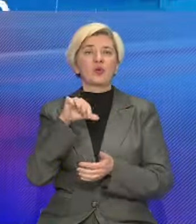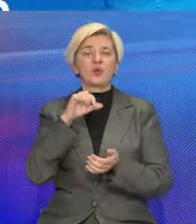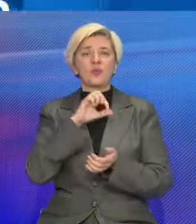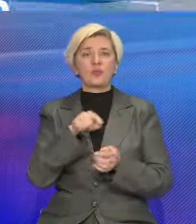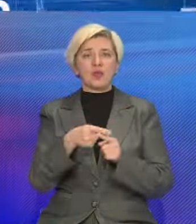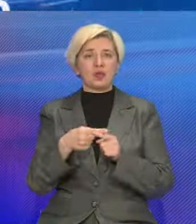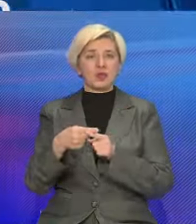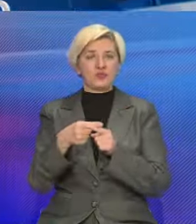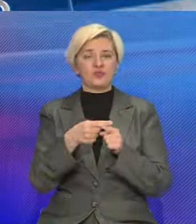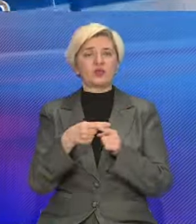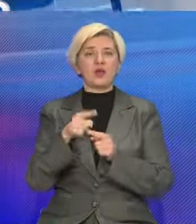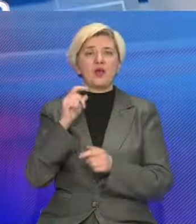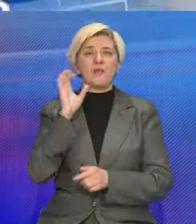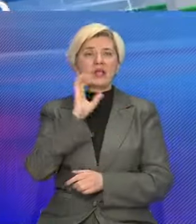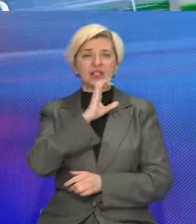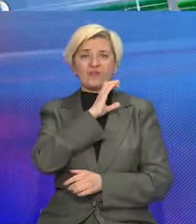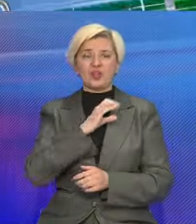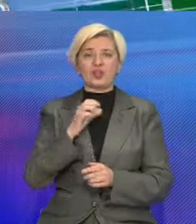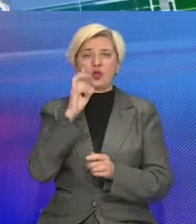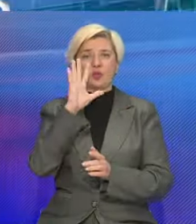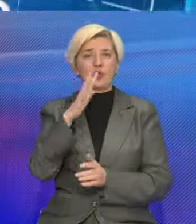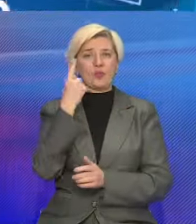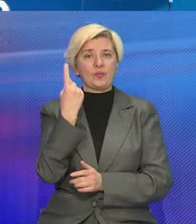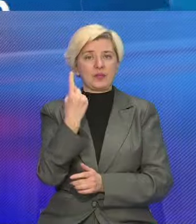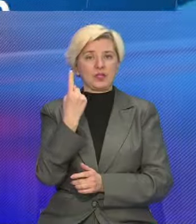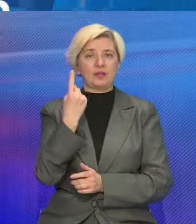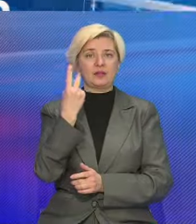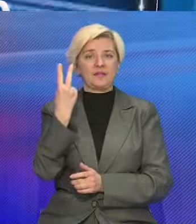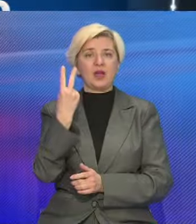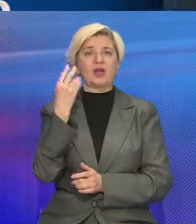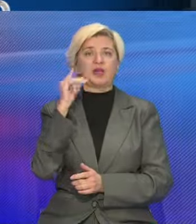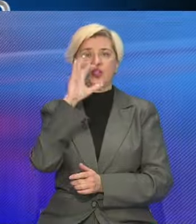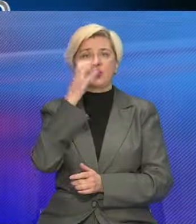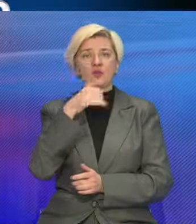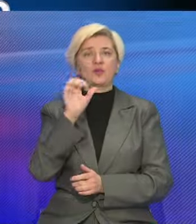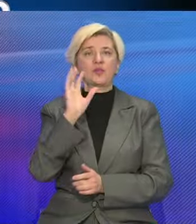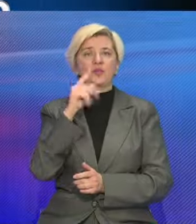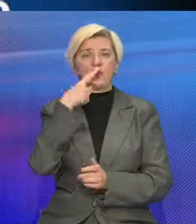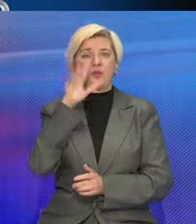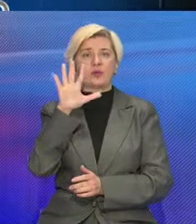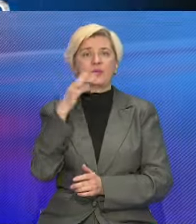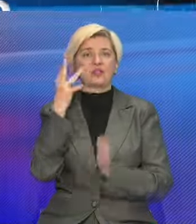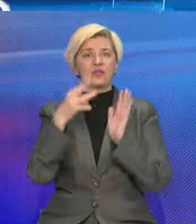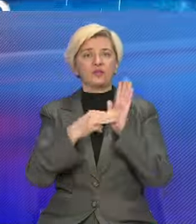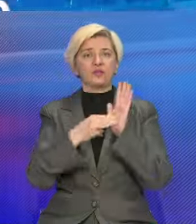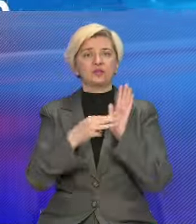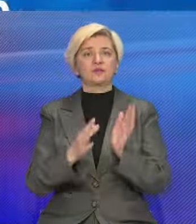по Гродзінській пауночній выборчай окрузі номер 52 і Слонімській выборчай окрузі номер 58.